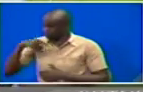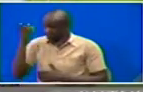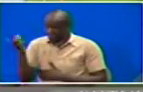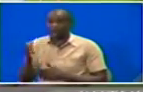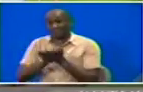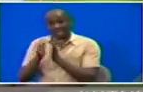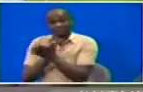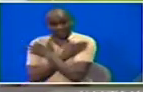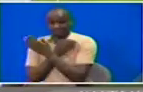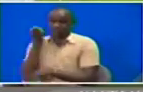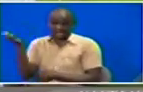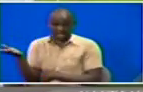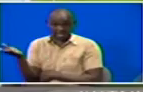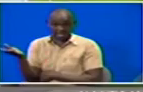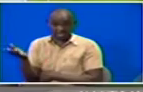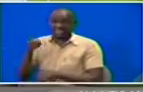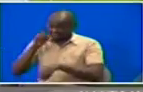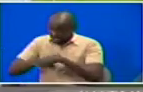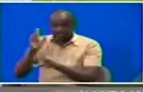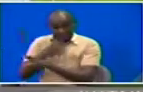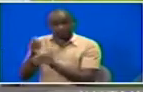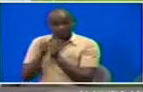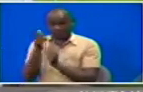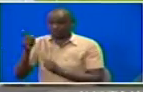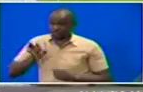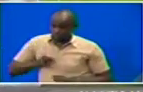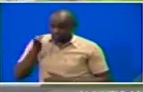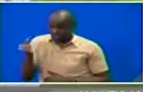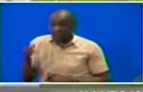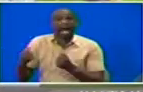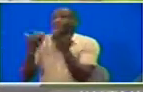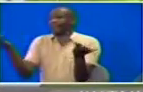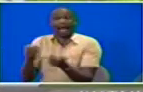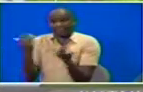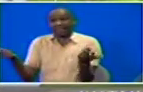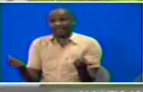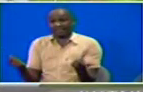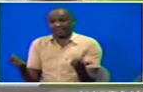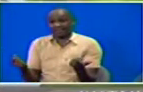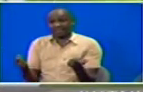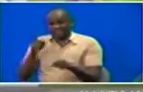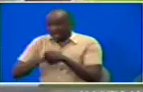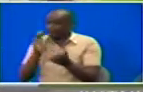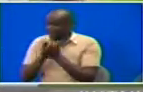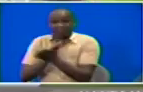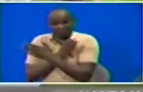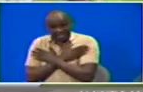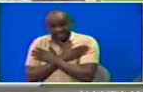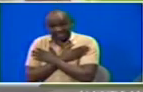tukawa marafiki. Hasa kufanya nyimbo pamoja ikawa ilikuja hivyo. Yaani mkishakuwa